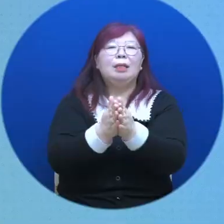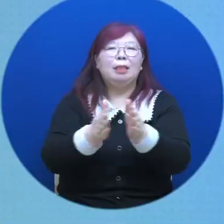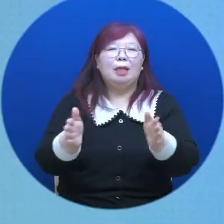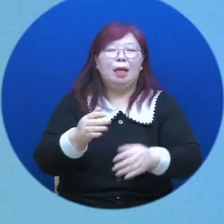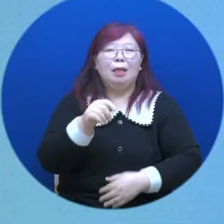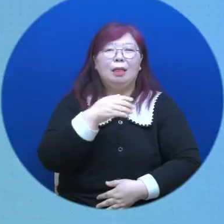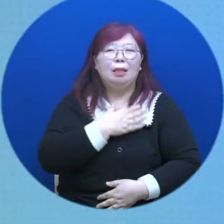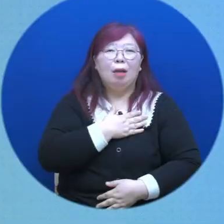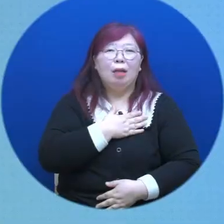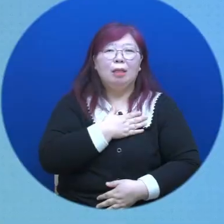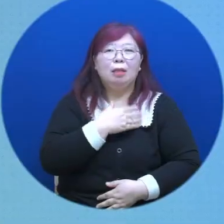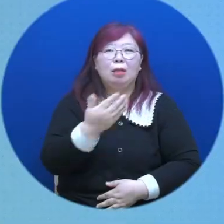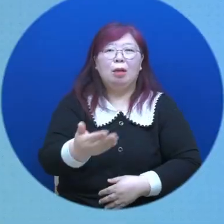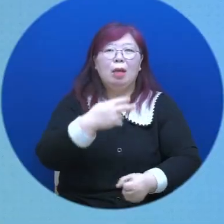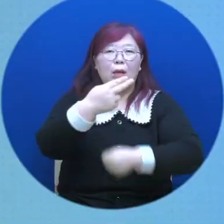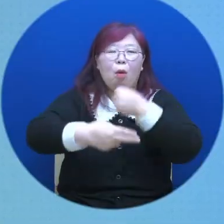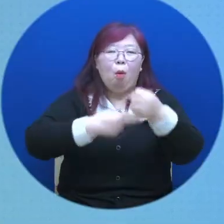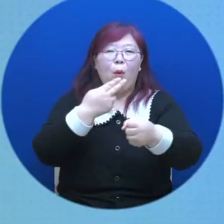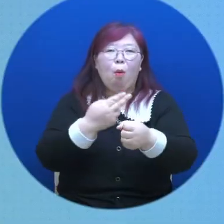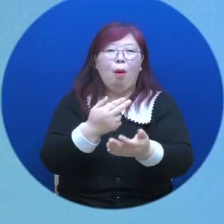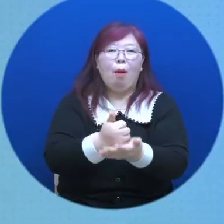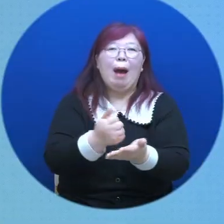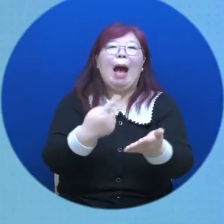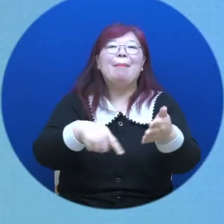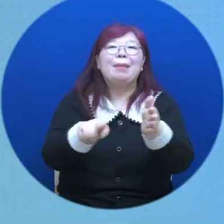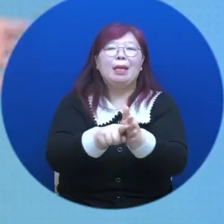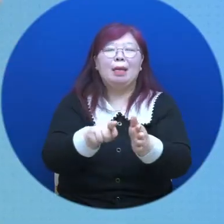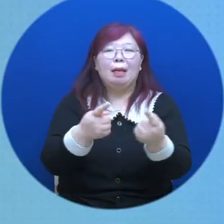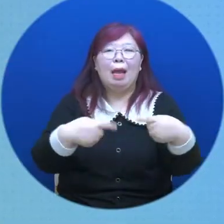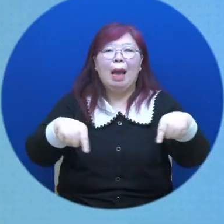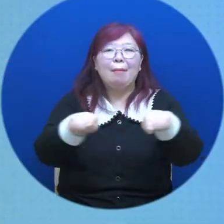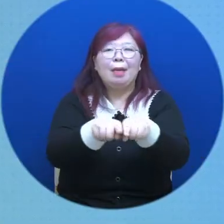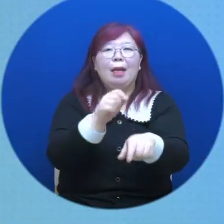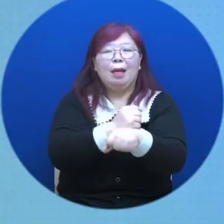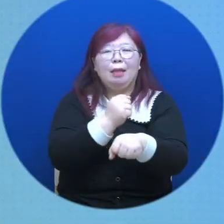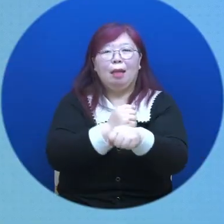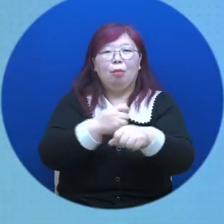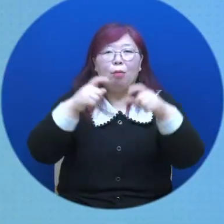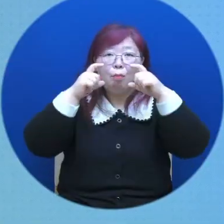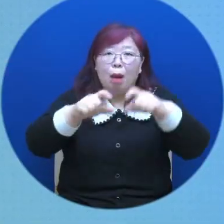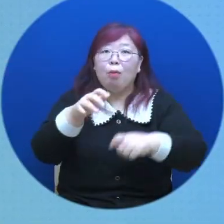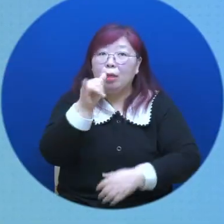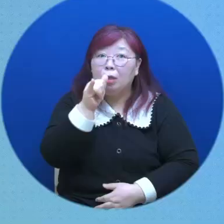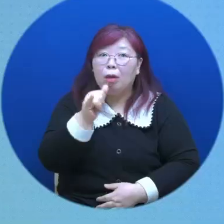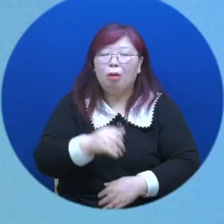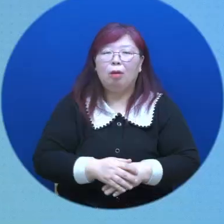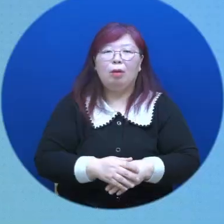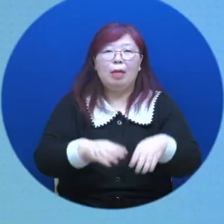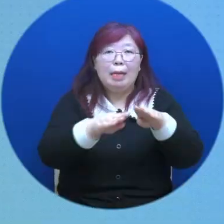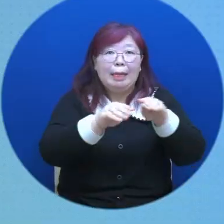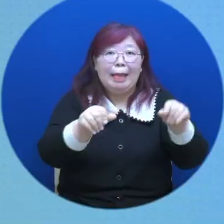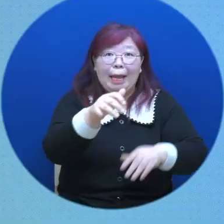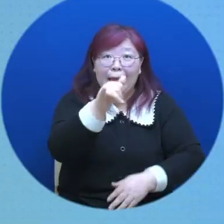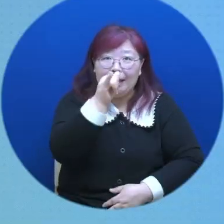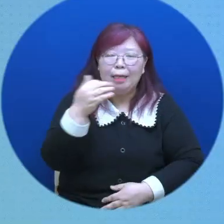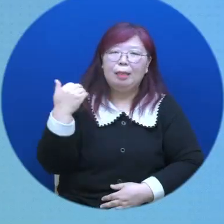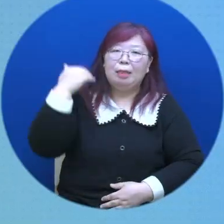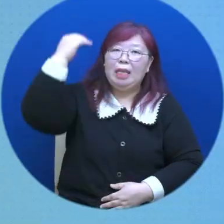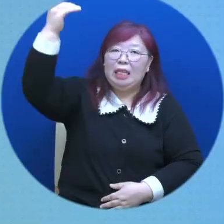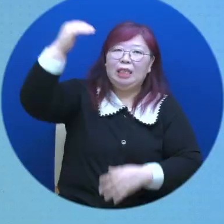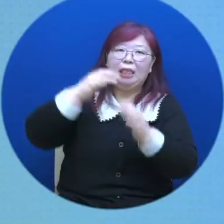사실을 너에게 보여준다라고 말씀하고 있잖아요. 무슨 말이에요? 땅에 있는 골리앗을 보는 것이